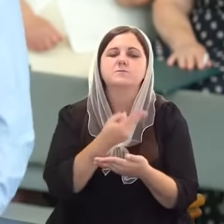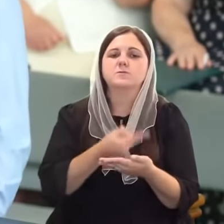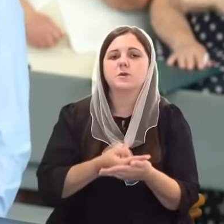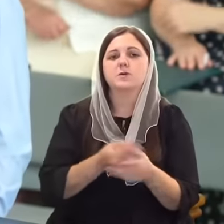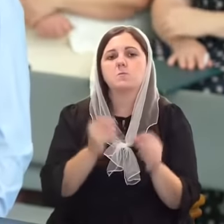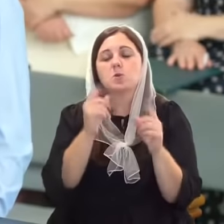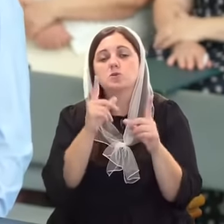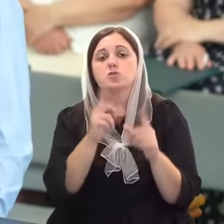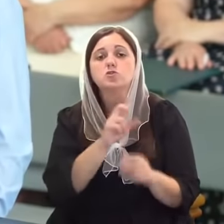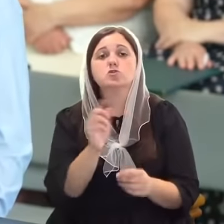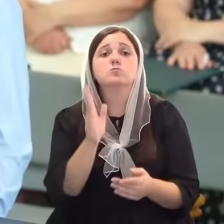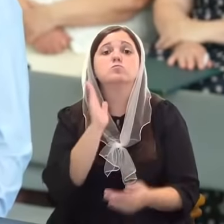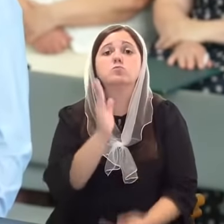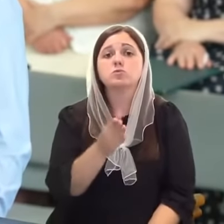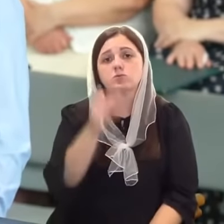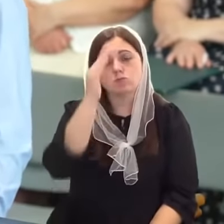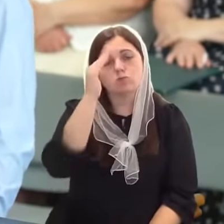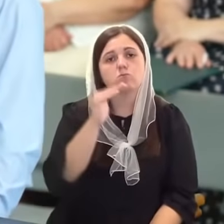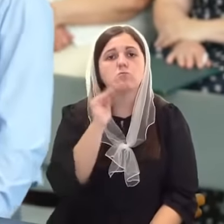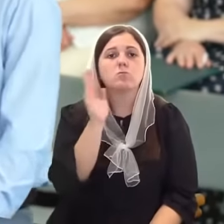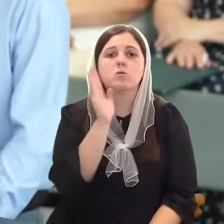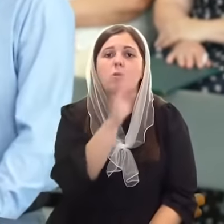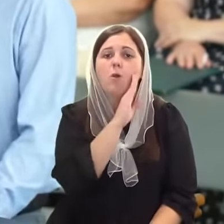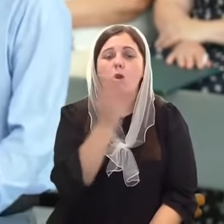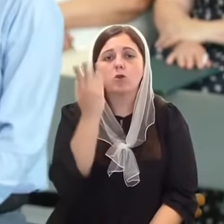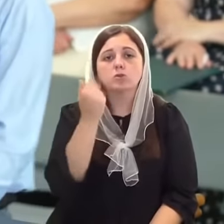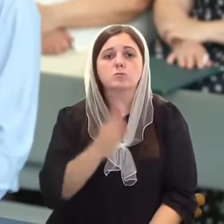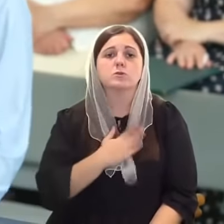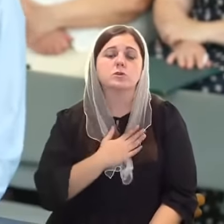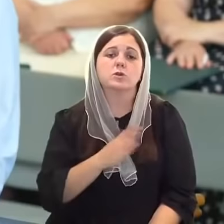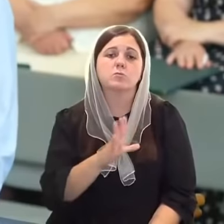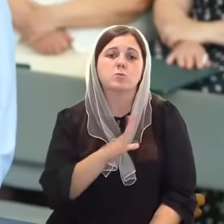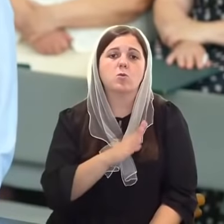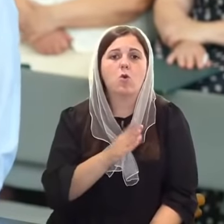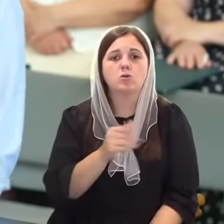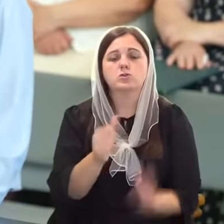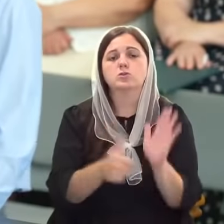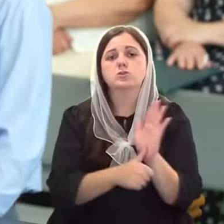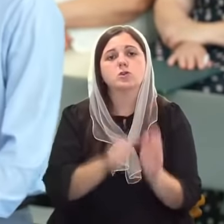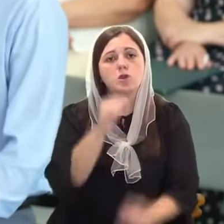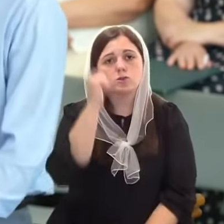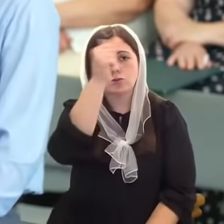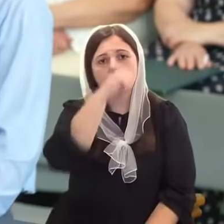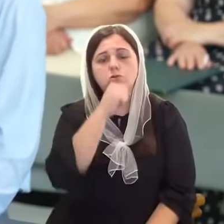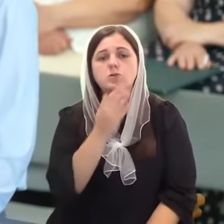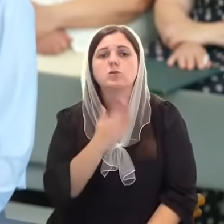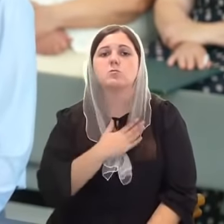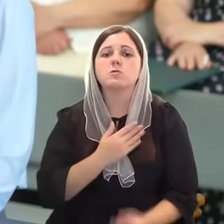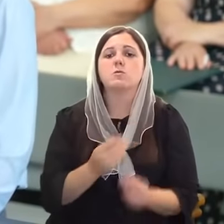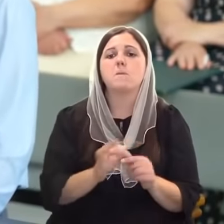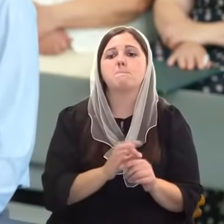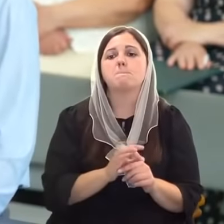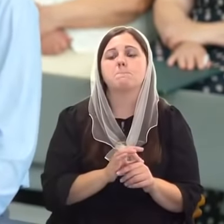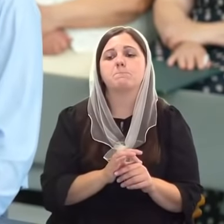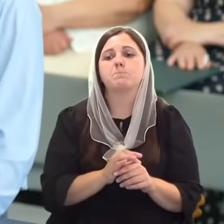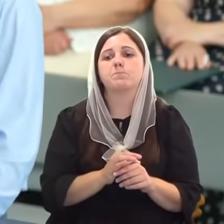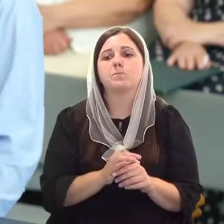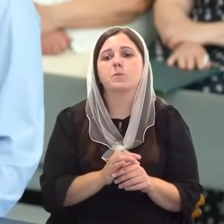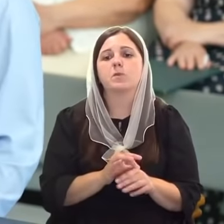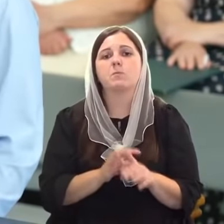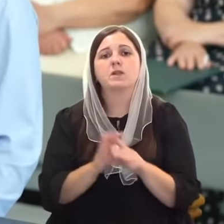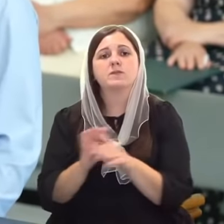нас будут родители. Когда мне исполнилось 6 лет, меня перевели в другой город,